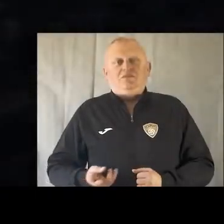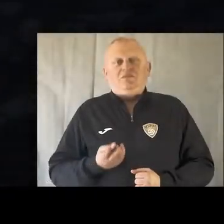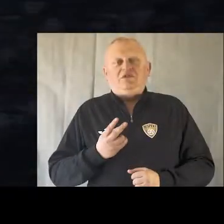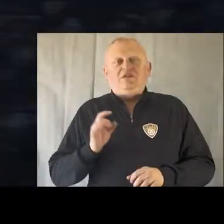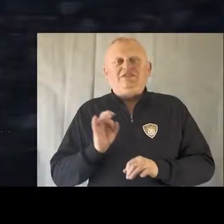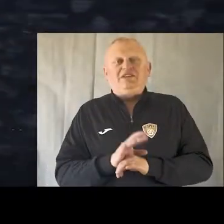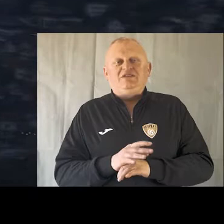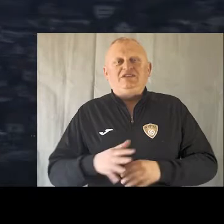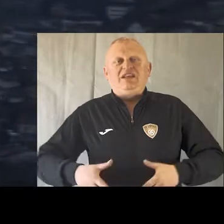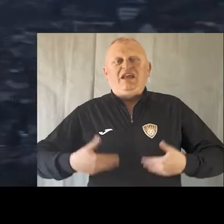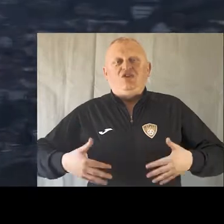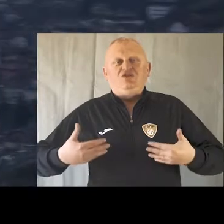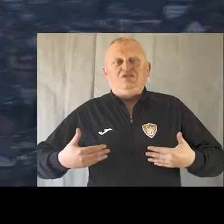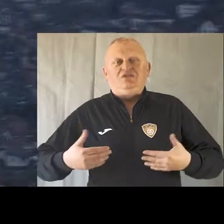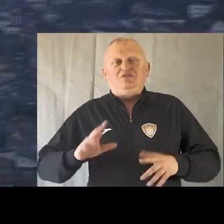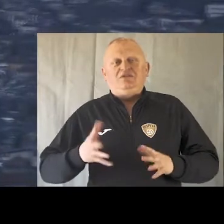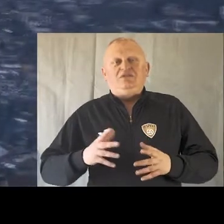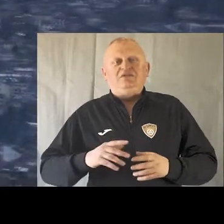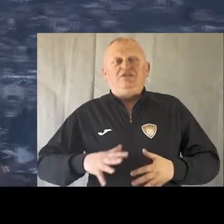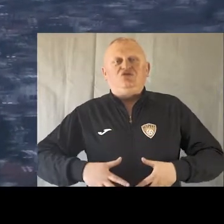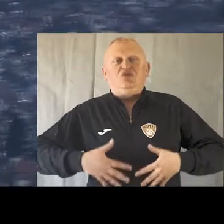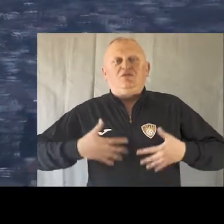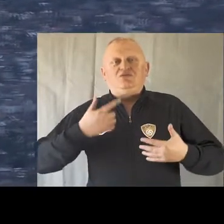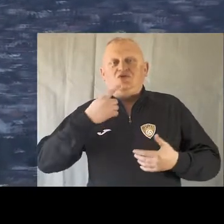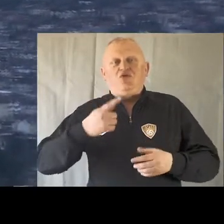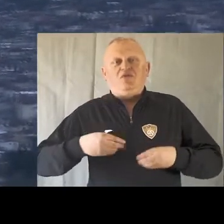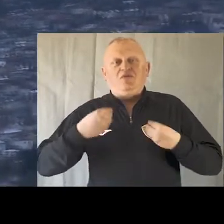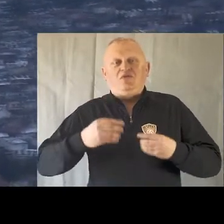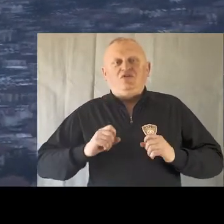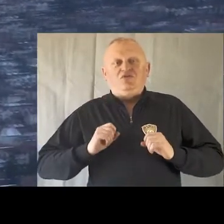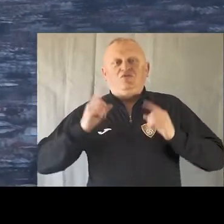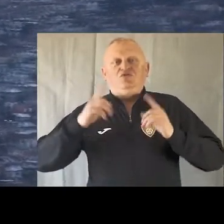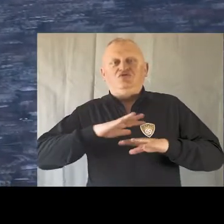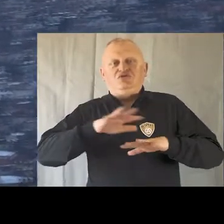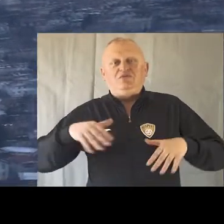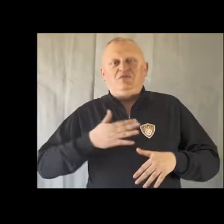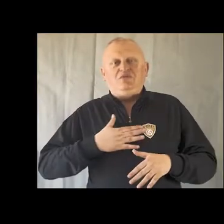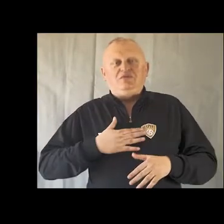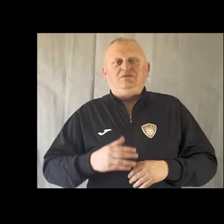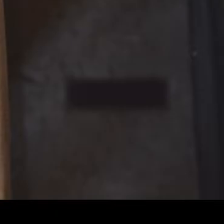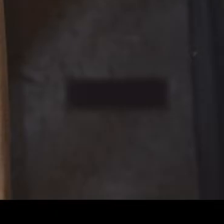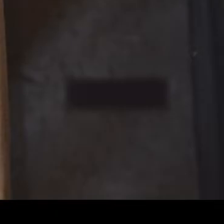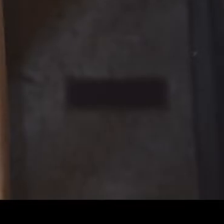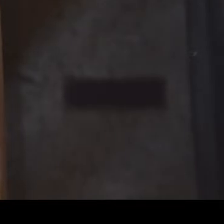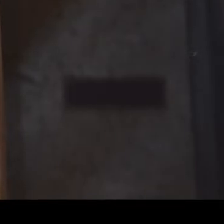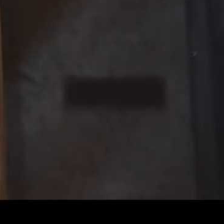ponos, sreća, radost. Neke su od emocija koje ova priča budi u svakom od nas.